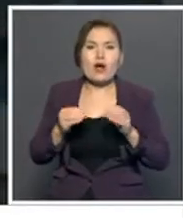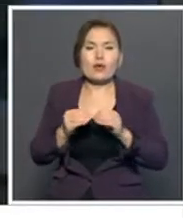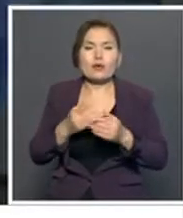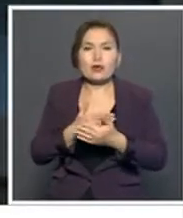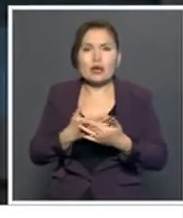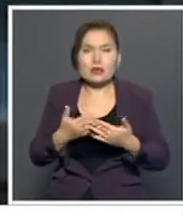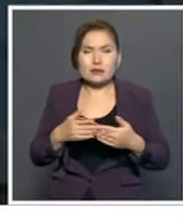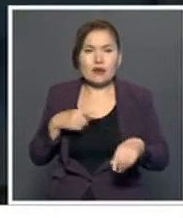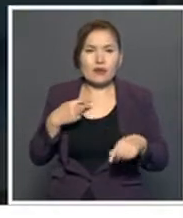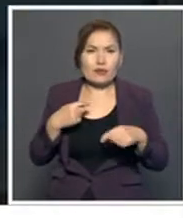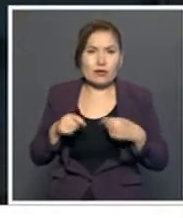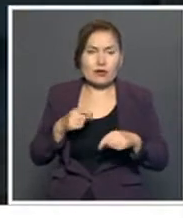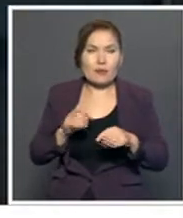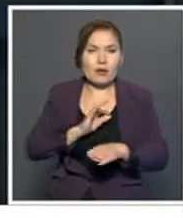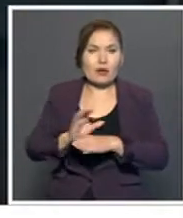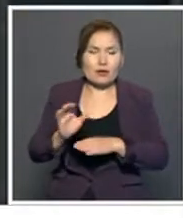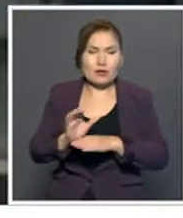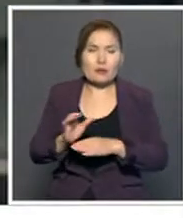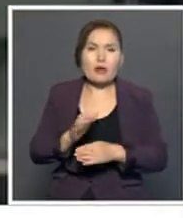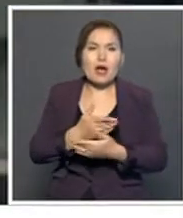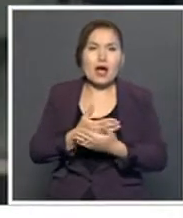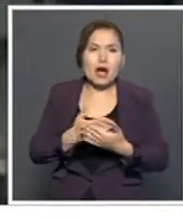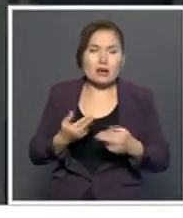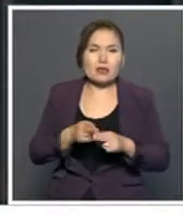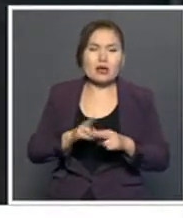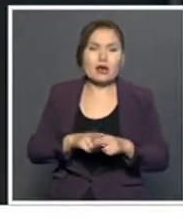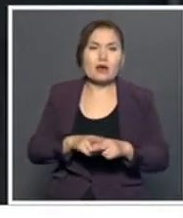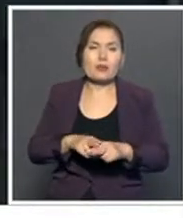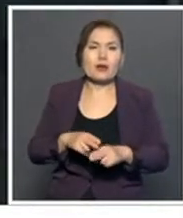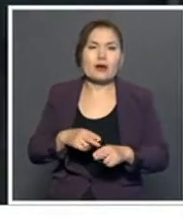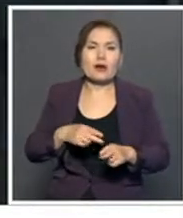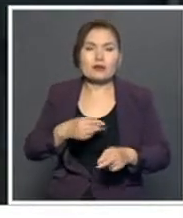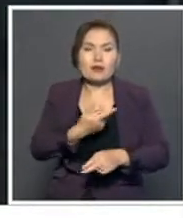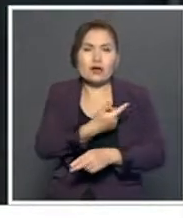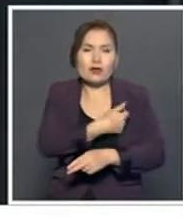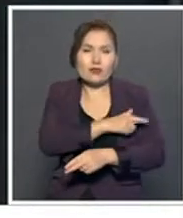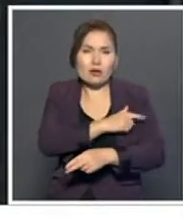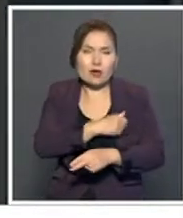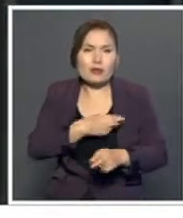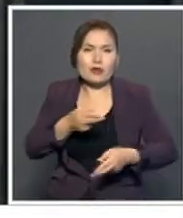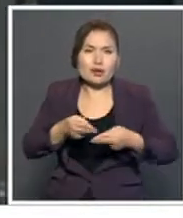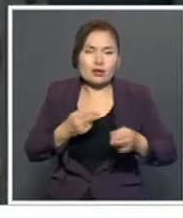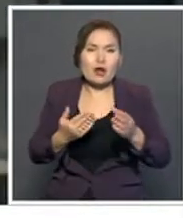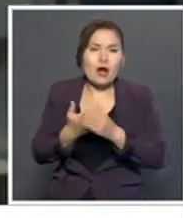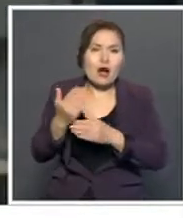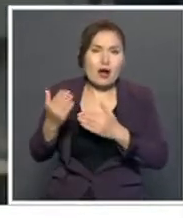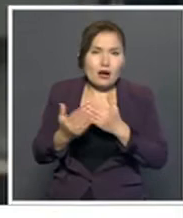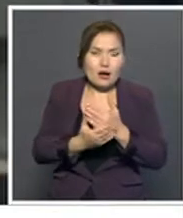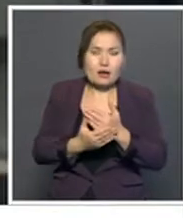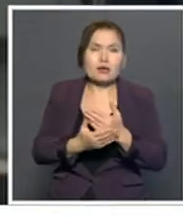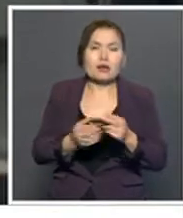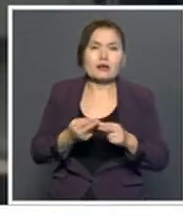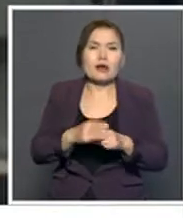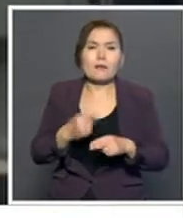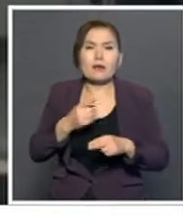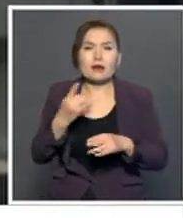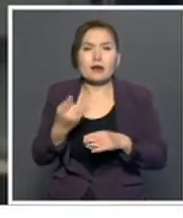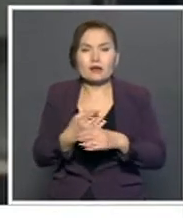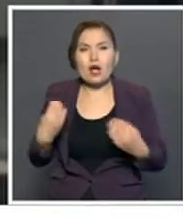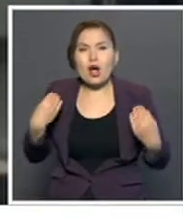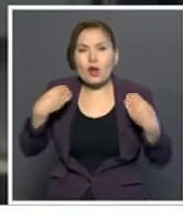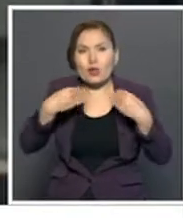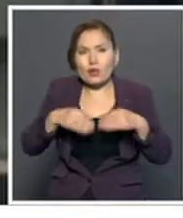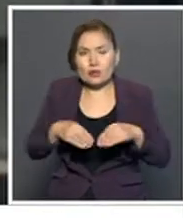қабілеті. Әртүрлі хирургиялық комплекттер шығарамыз. Бір реттік қолданатын халаттар, бір реттік қолданатын аяққа